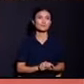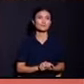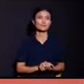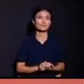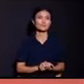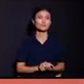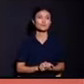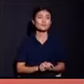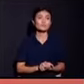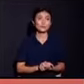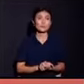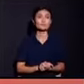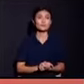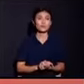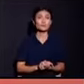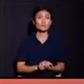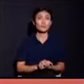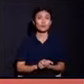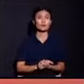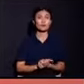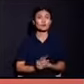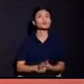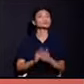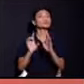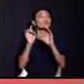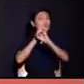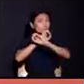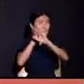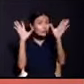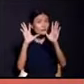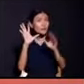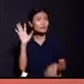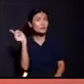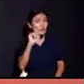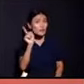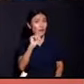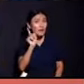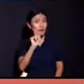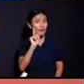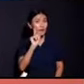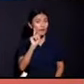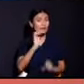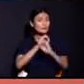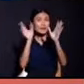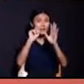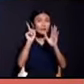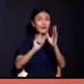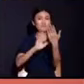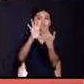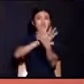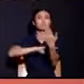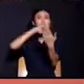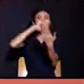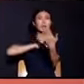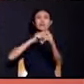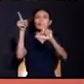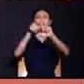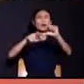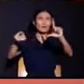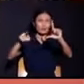คำตอบสุดท้ายชัดเจนตรงไปตรงมาก้าวไกลทั้ง